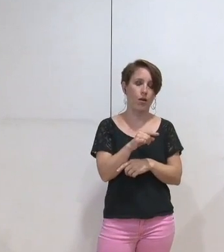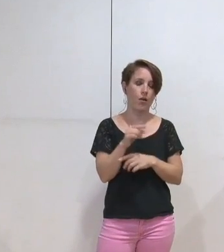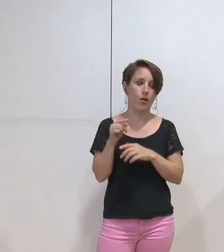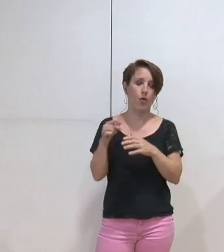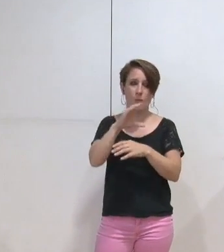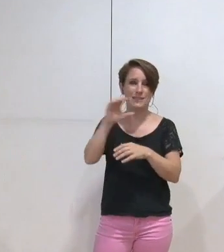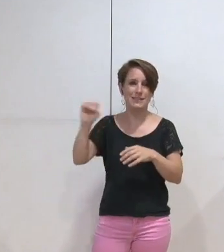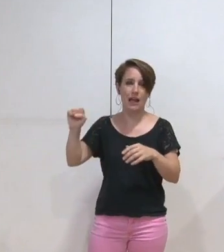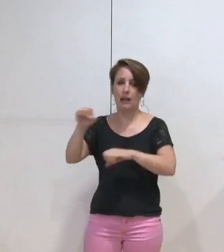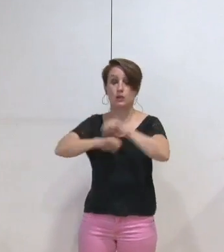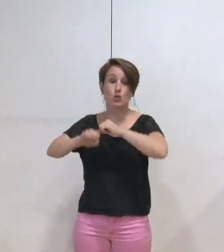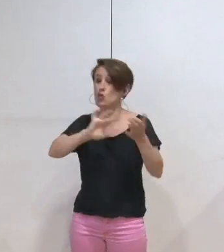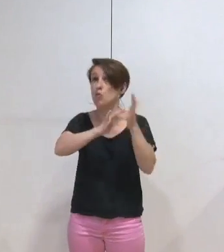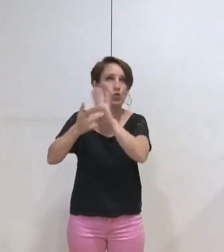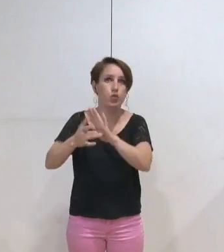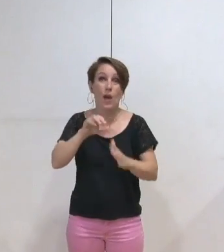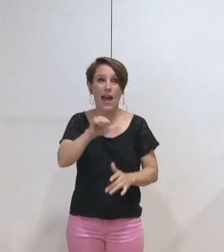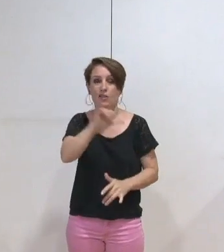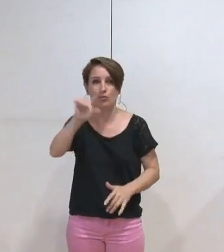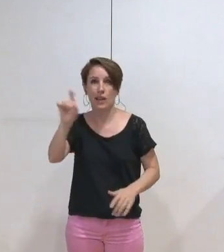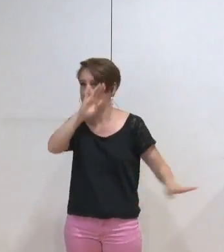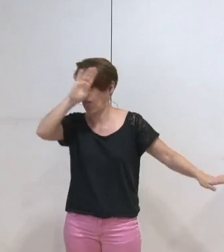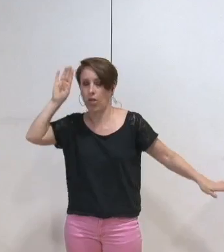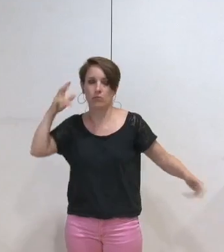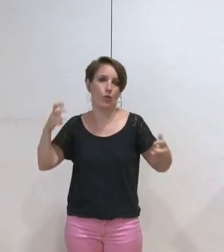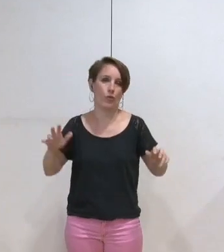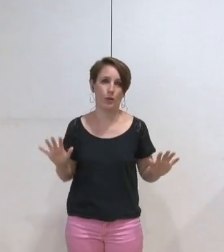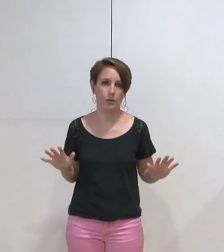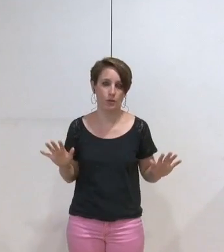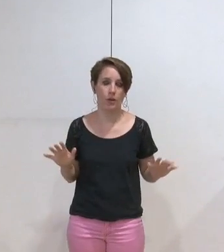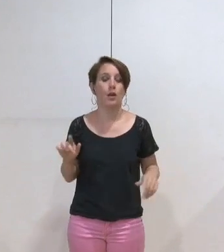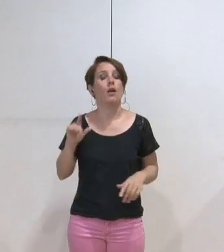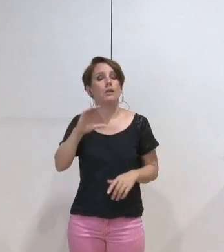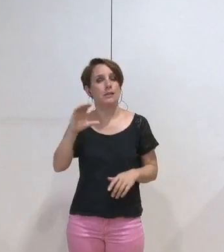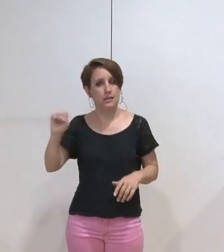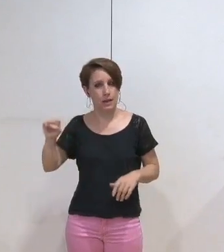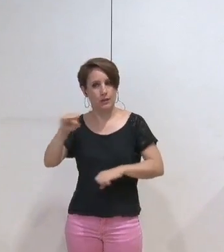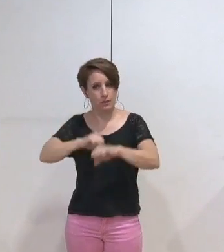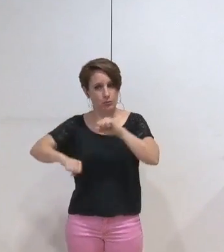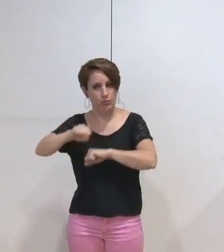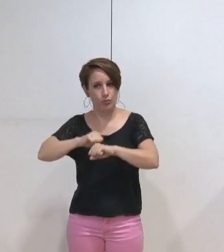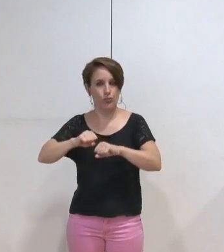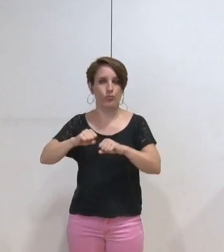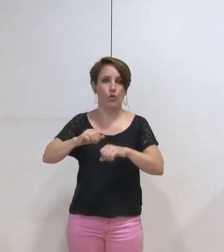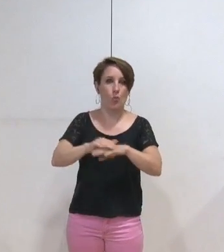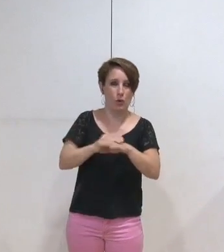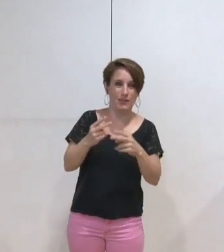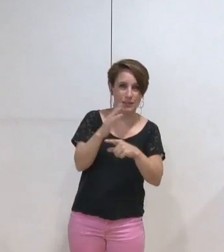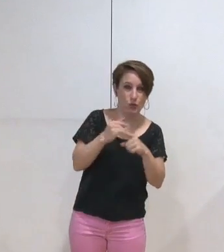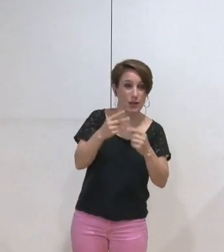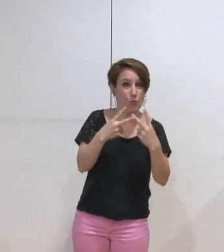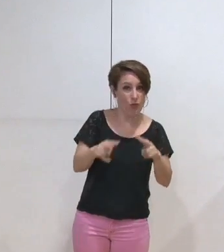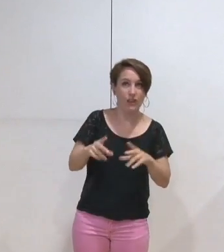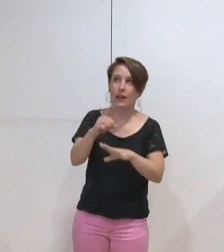municip nous souhaitons nous ne souhaitons pas avoir un CCAS qui fait à la fois la politique sociale de la ville du département voire de l'État nous